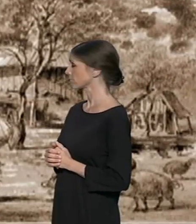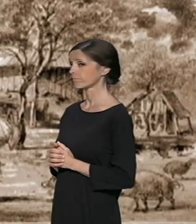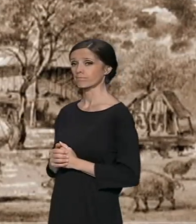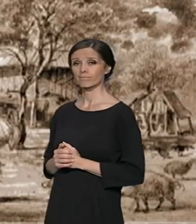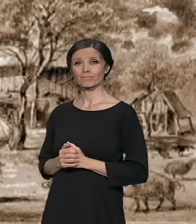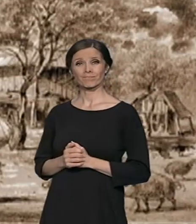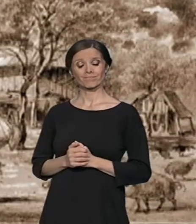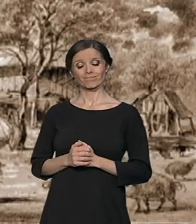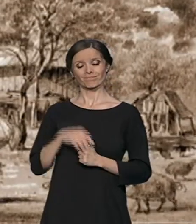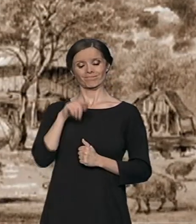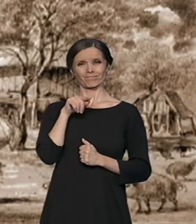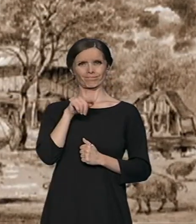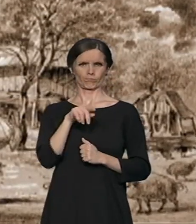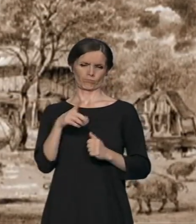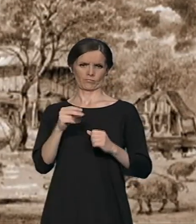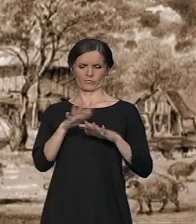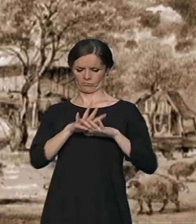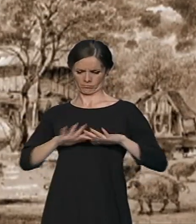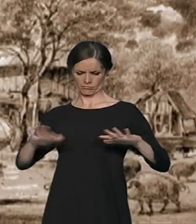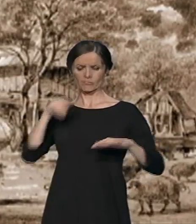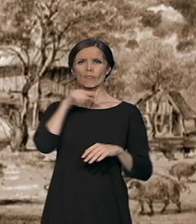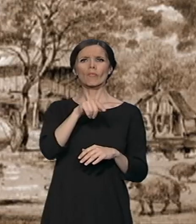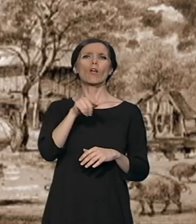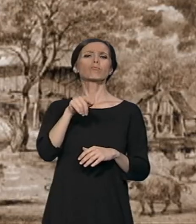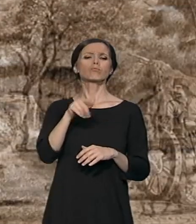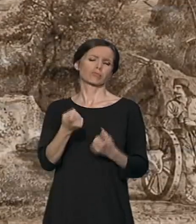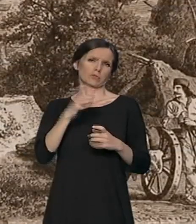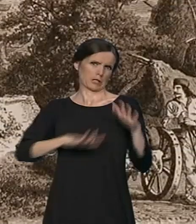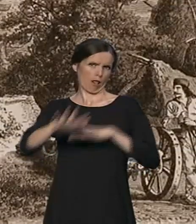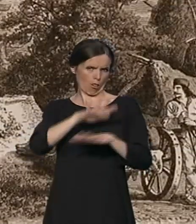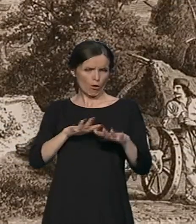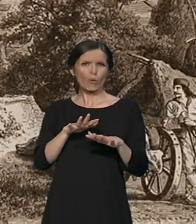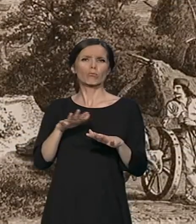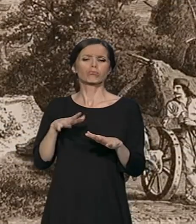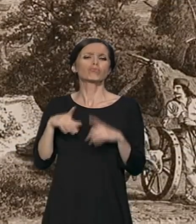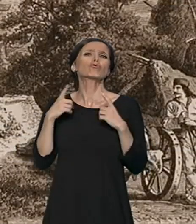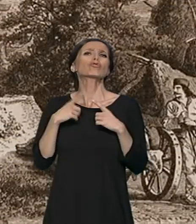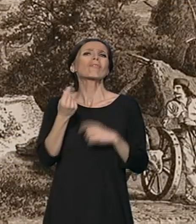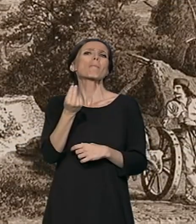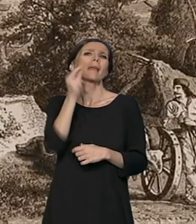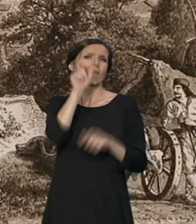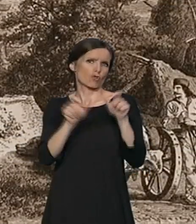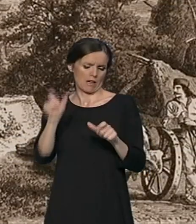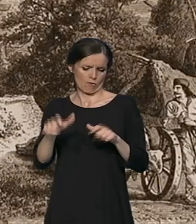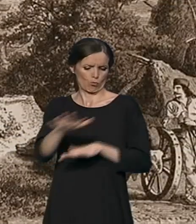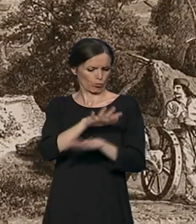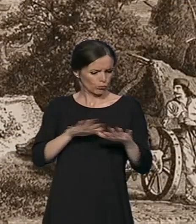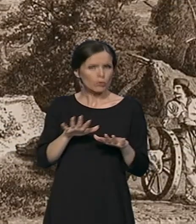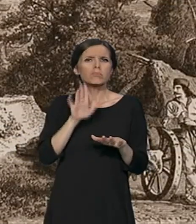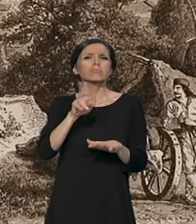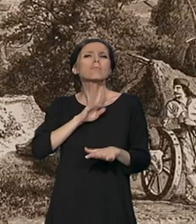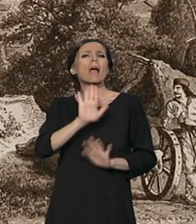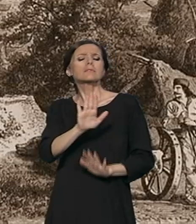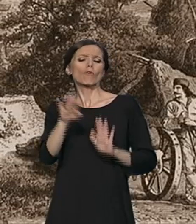Agrarno zaleđe je naseljeno pravoslavnim stanovništvom koje se prilagodilo tom načinu života